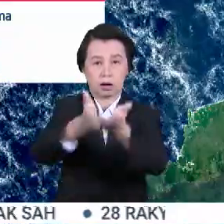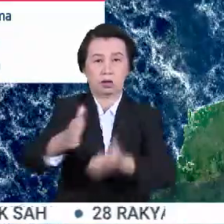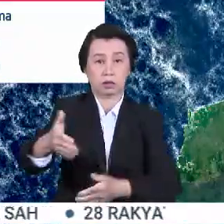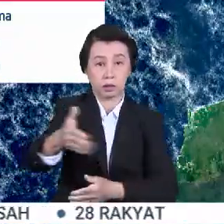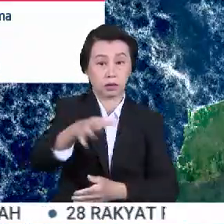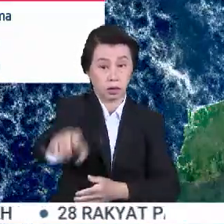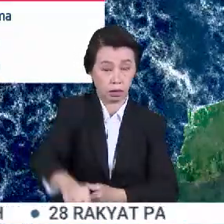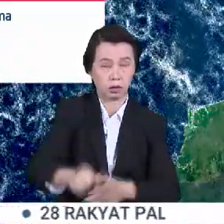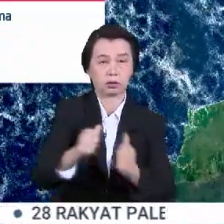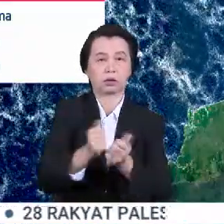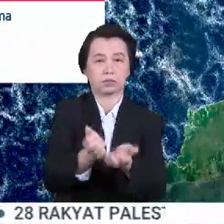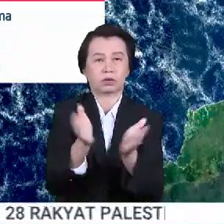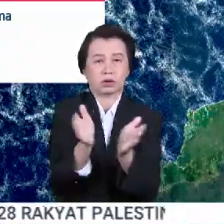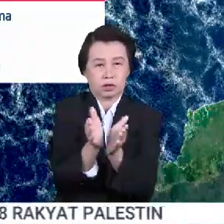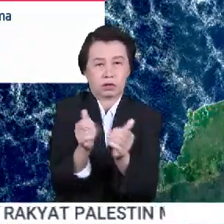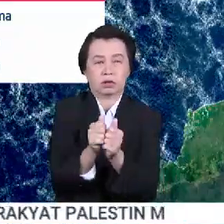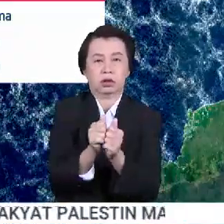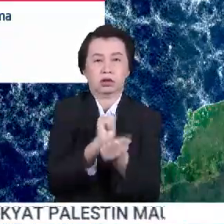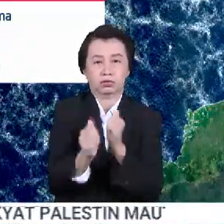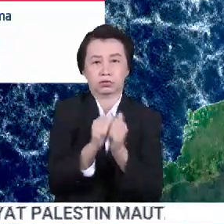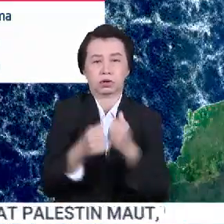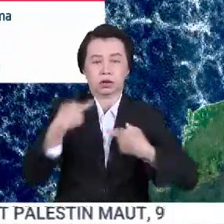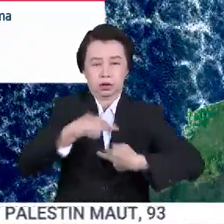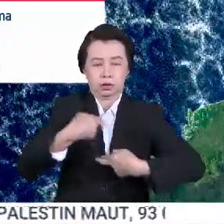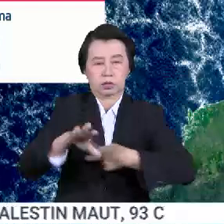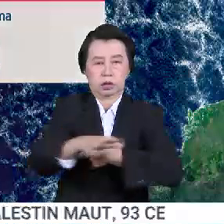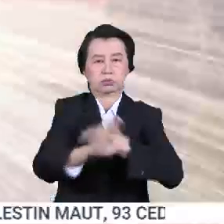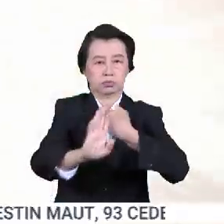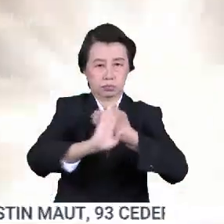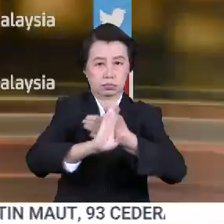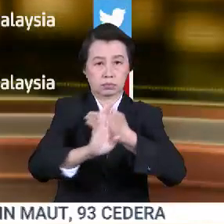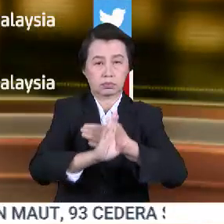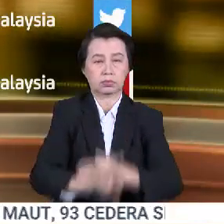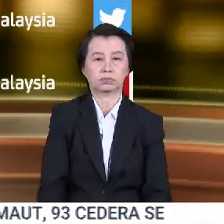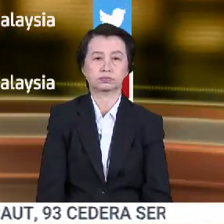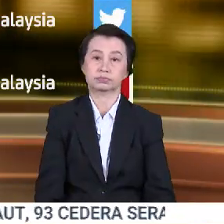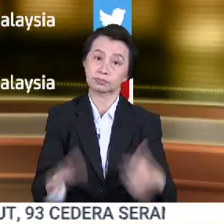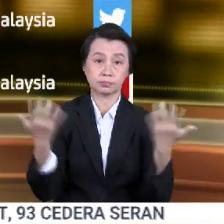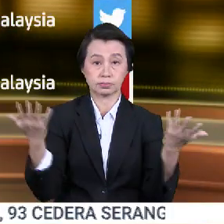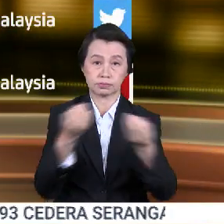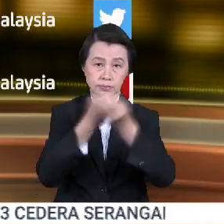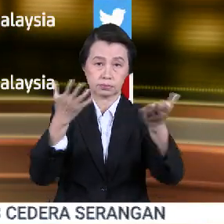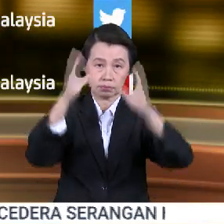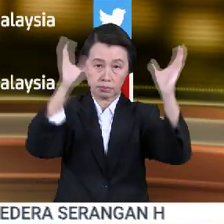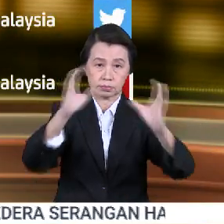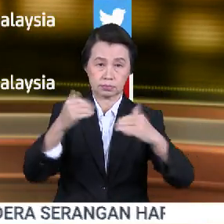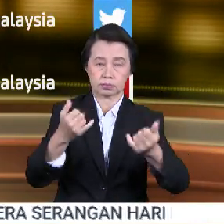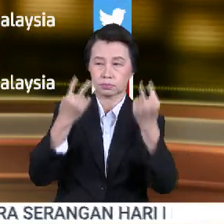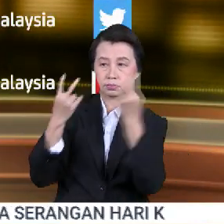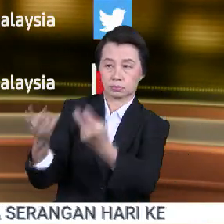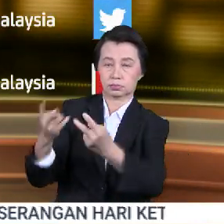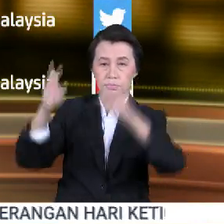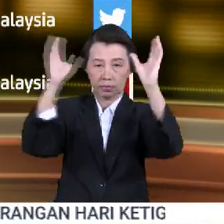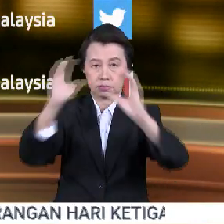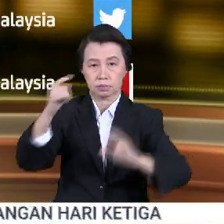perikanan, bot-bot kecil serta aktiviti sukan dan rekreasi laut yang lain. Sekian dahulu info cuaca buat kali ini. Sebelum berpisah, kita lihat tinjauan